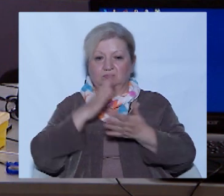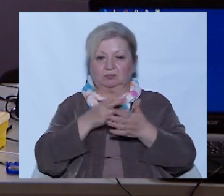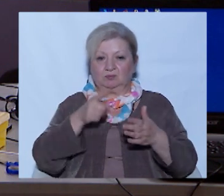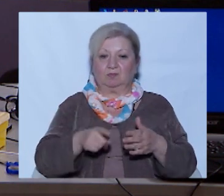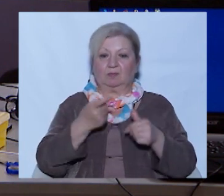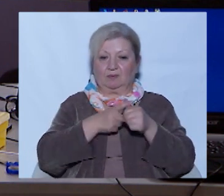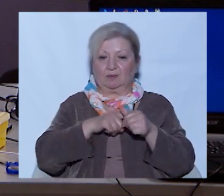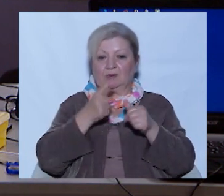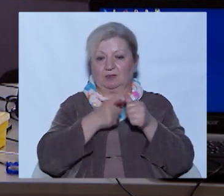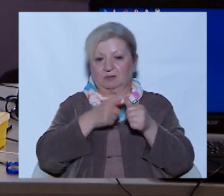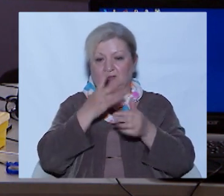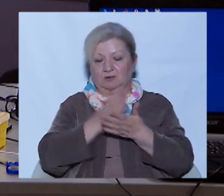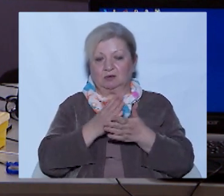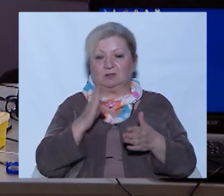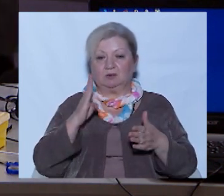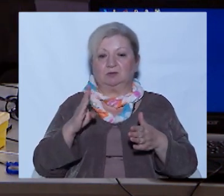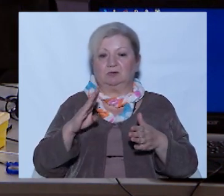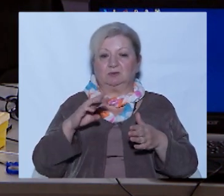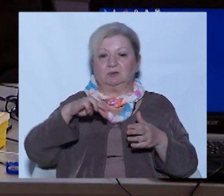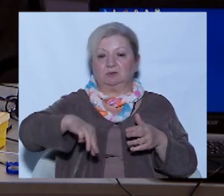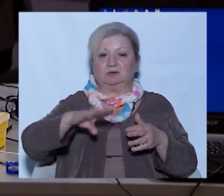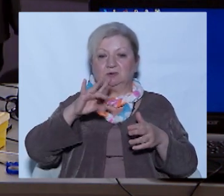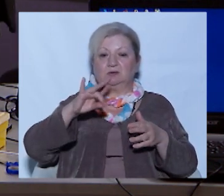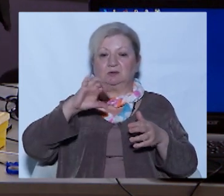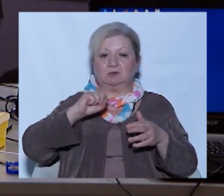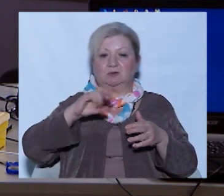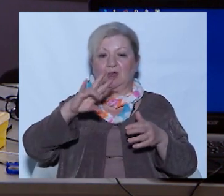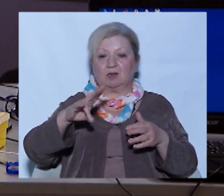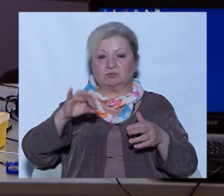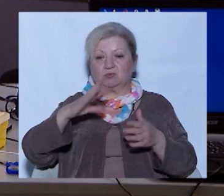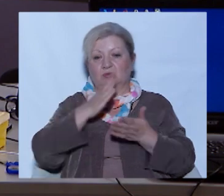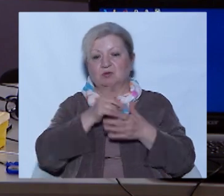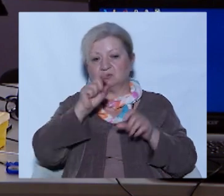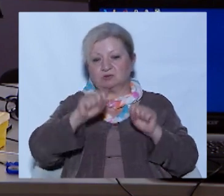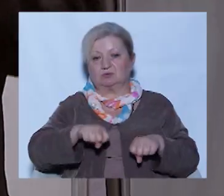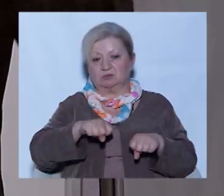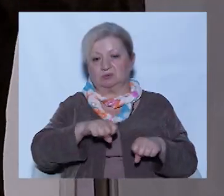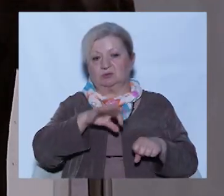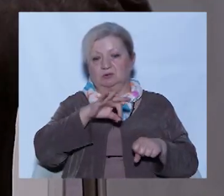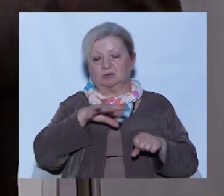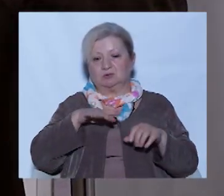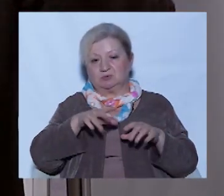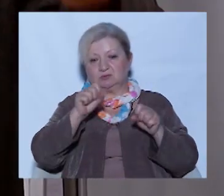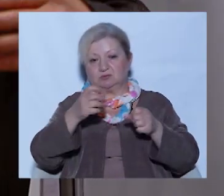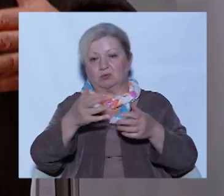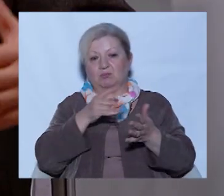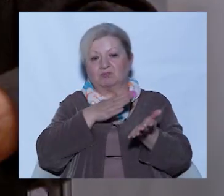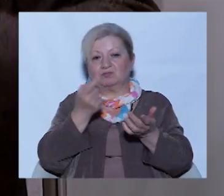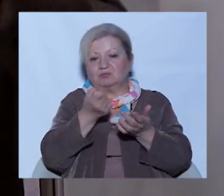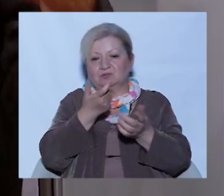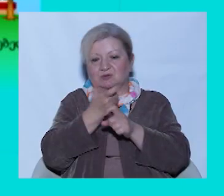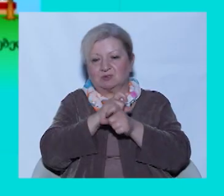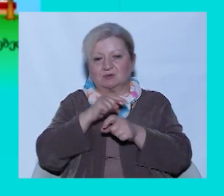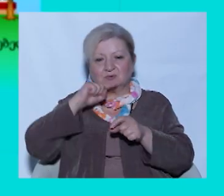მოწყობილობა, რომელსაც ეწოდება ტრანსფორმატორი. ეს გვაძლევს საშუალებას ელექტროენერგია მინიმალური